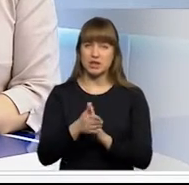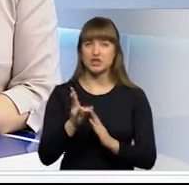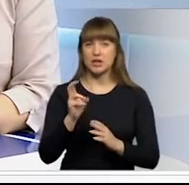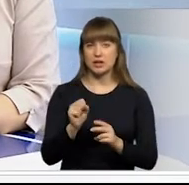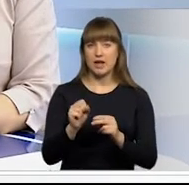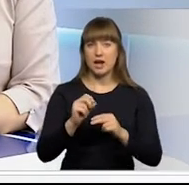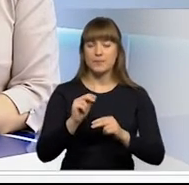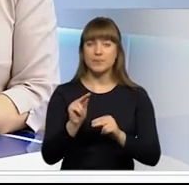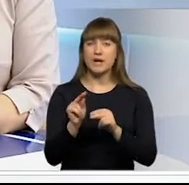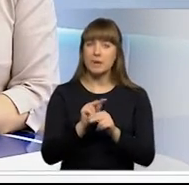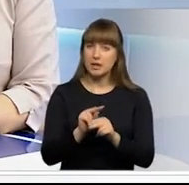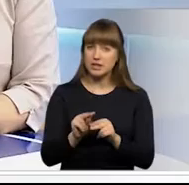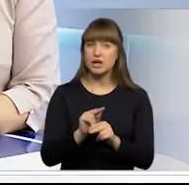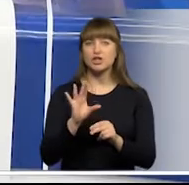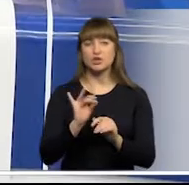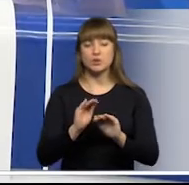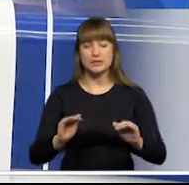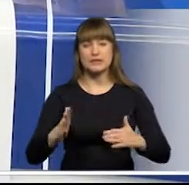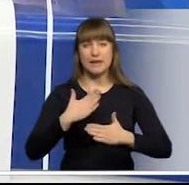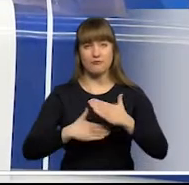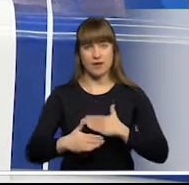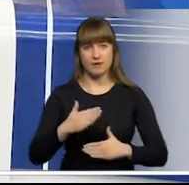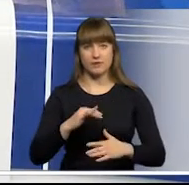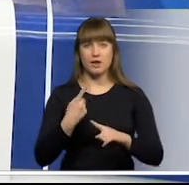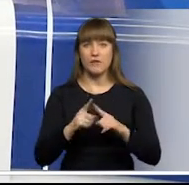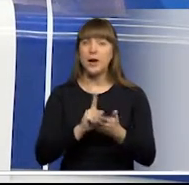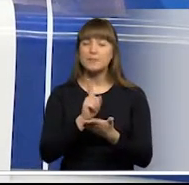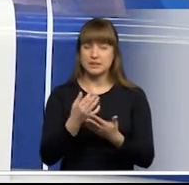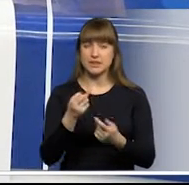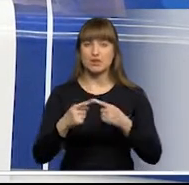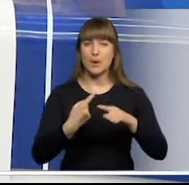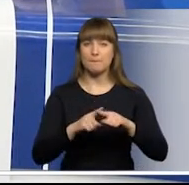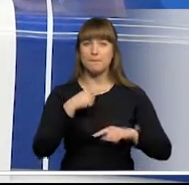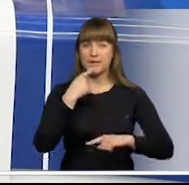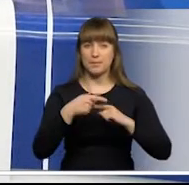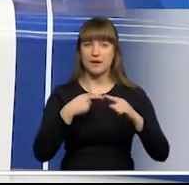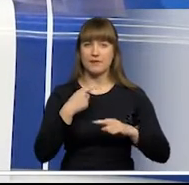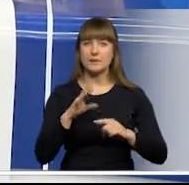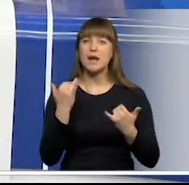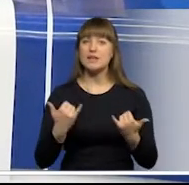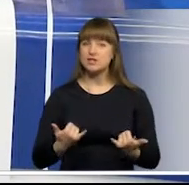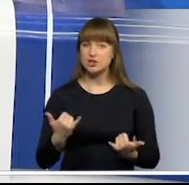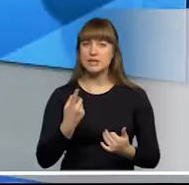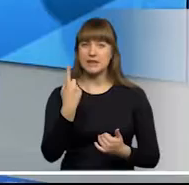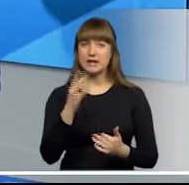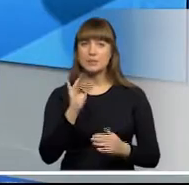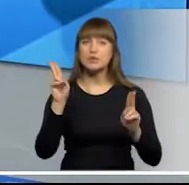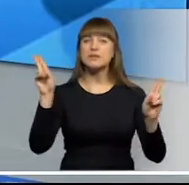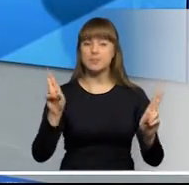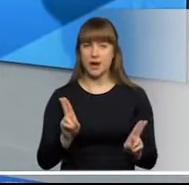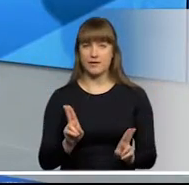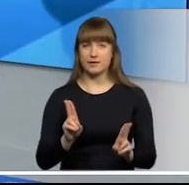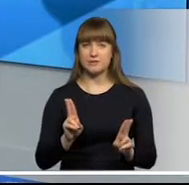реабилитацию и абилитацию детей-инвалидов. Вот обязательно об этом мы сегодня еще поговорим. Сейчас к одному из правил. В